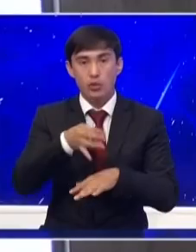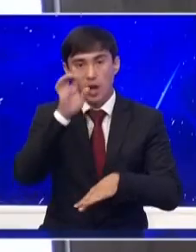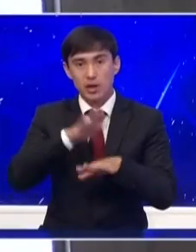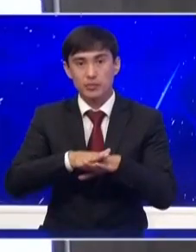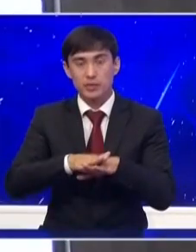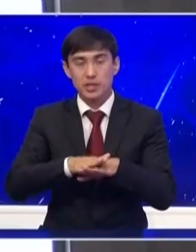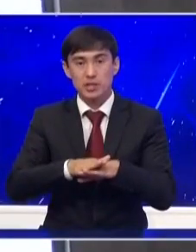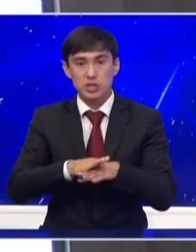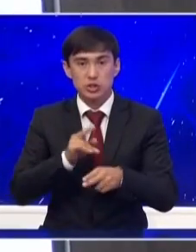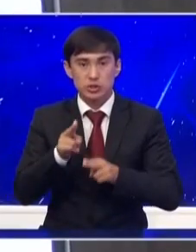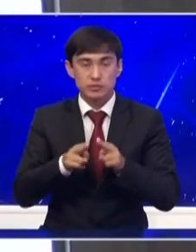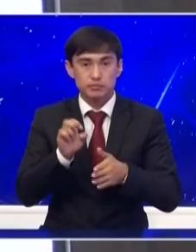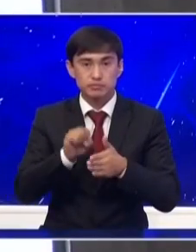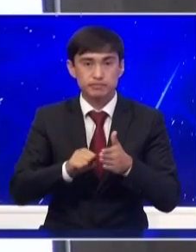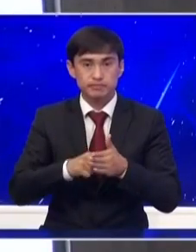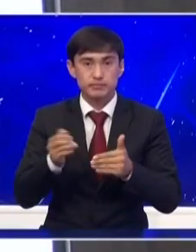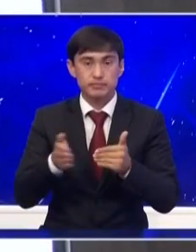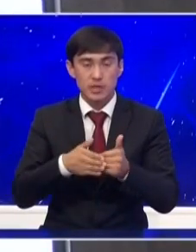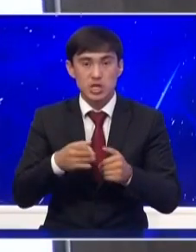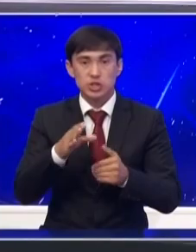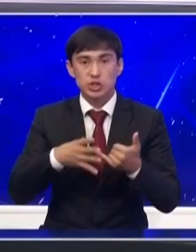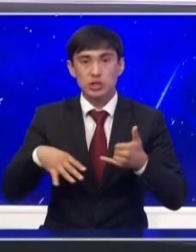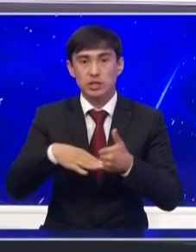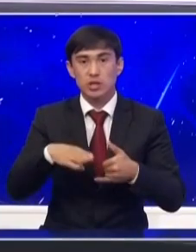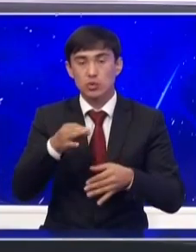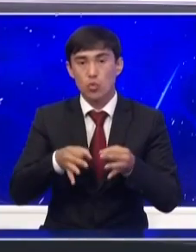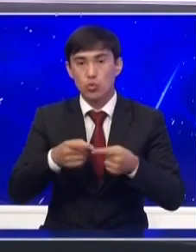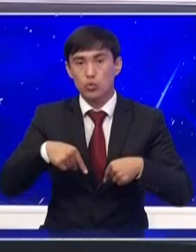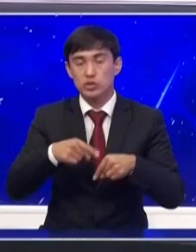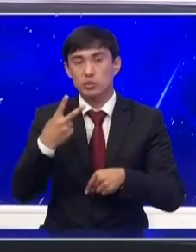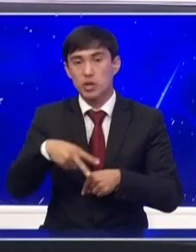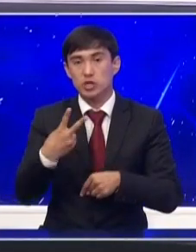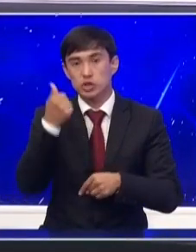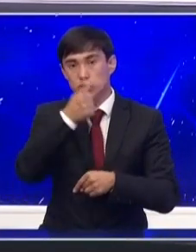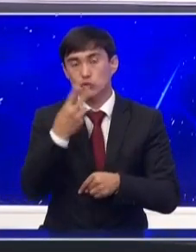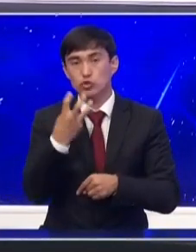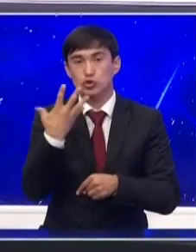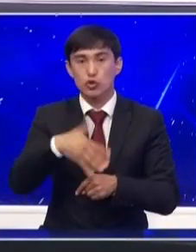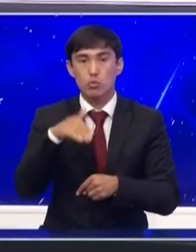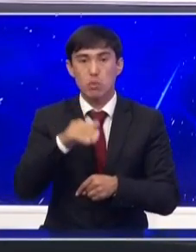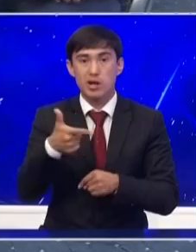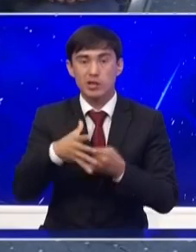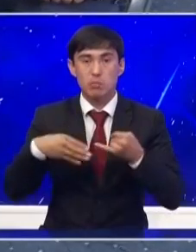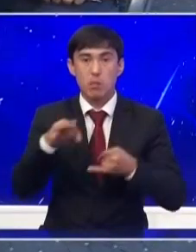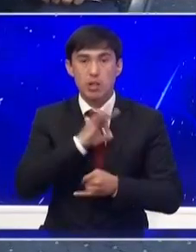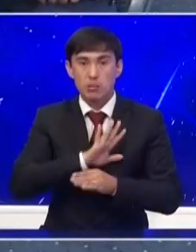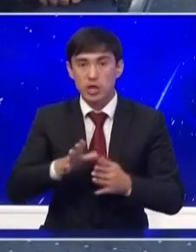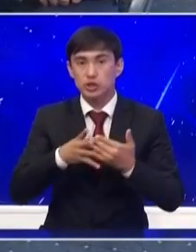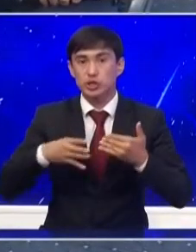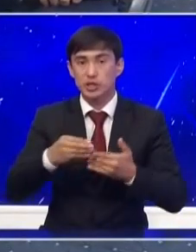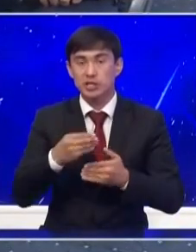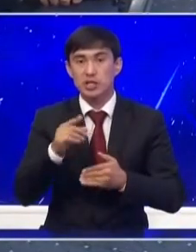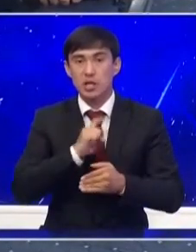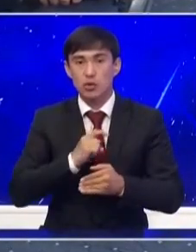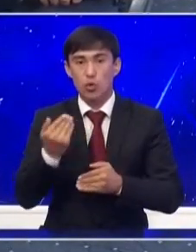сынға қалды. Себебі жергілікті атқарушы орган өкілдері 2022 жылы 350 мың гектар пайдаланылмай жатқан жердің